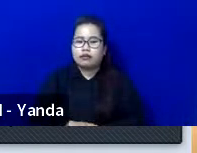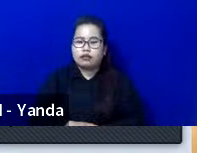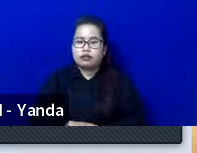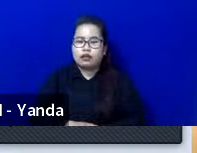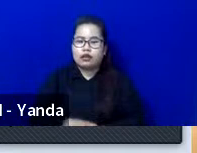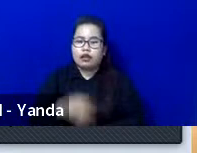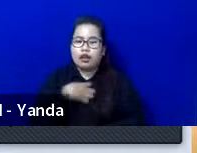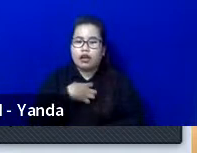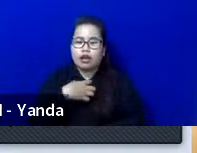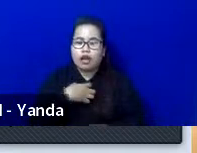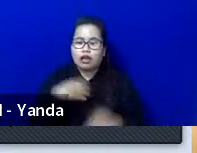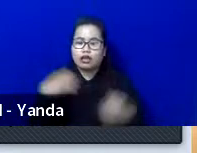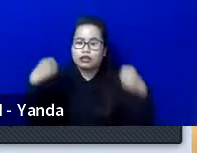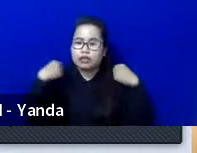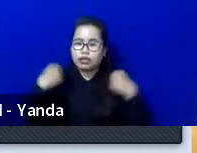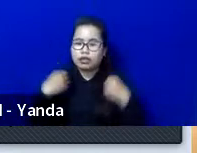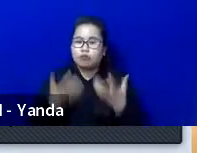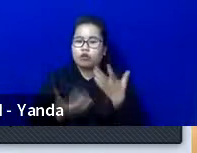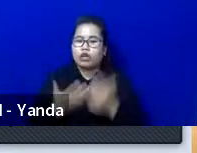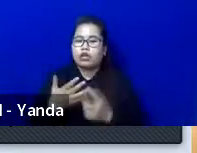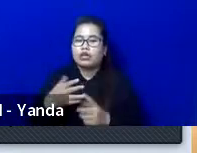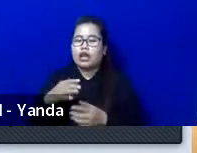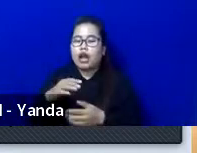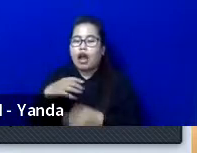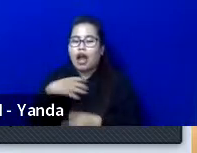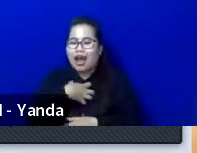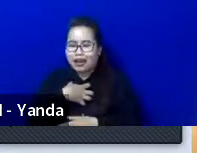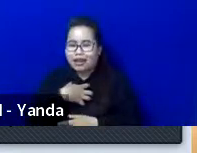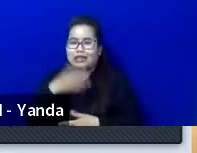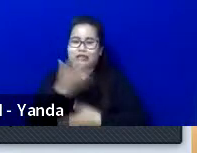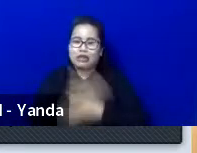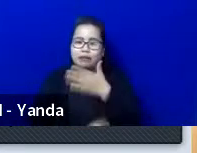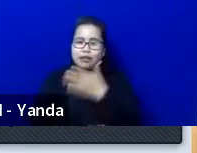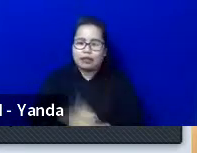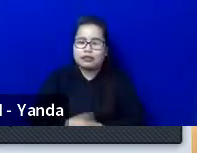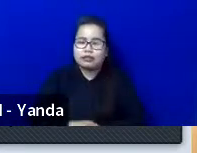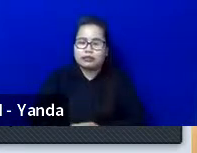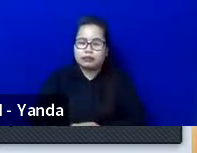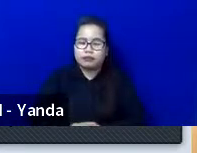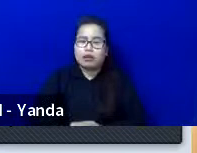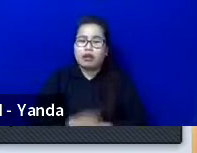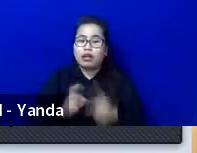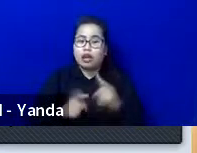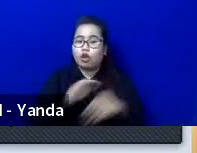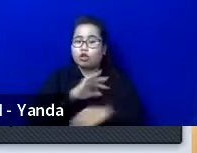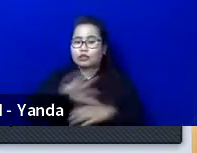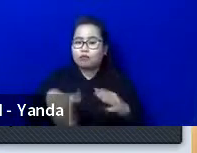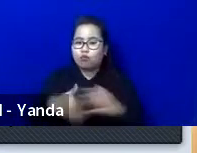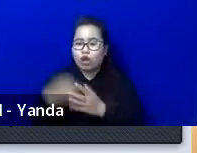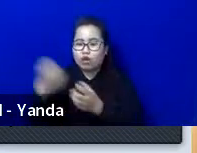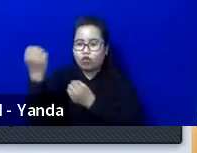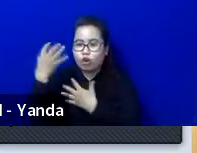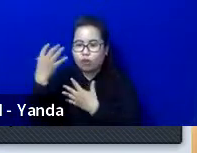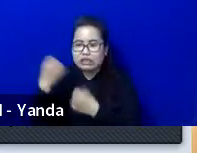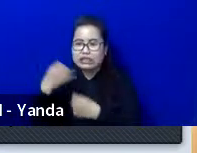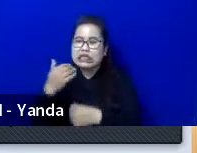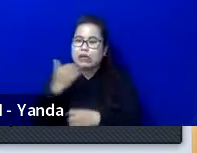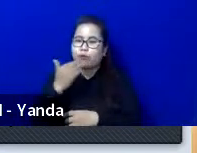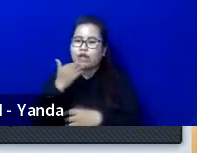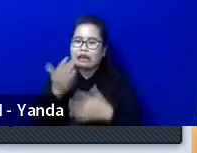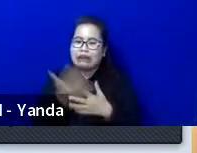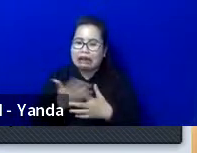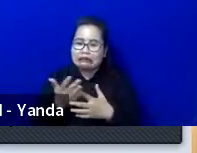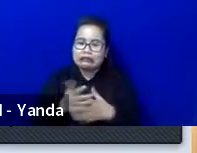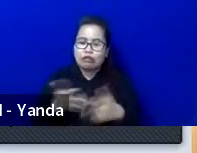yang menjadi haknya penyandang disabilitas. Jadi semua informasi, kemudahan